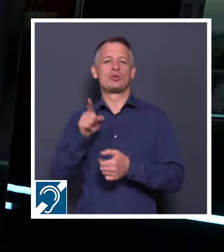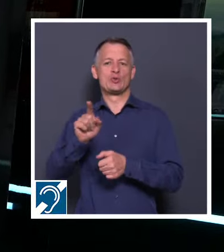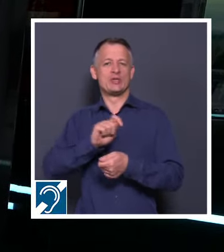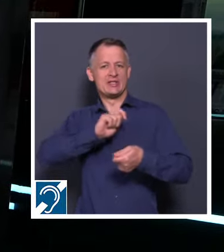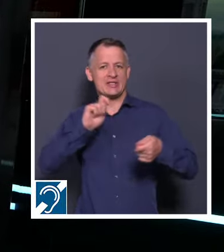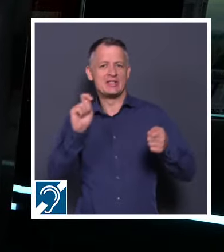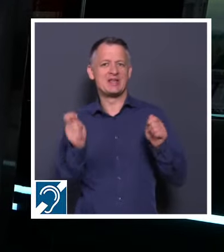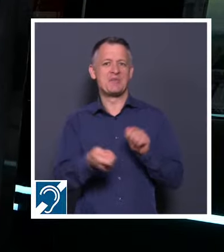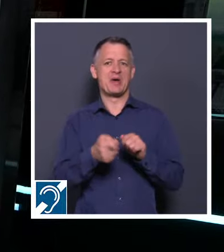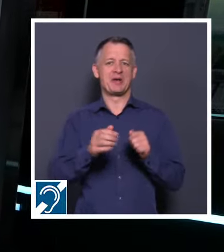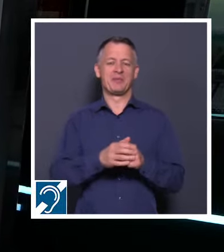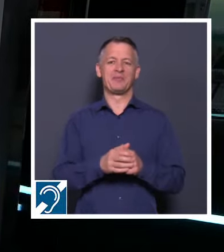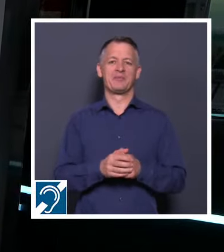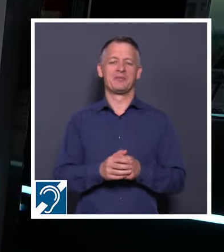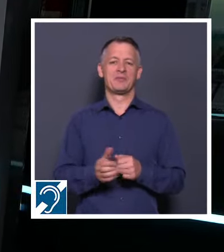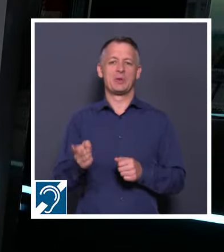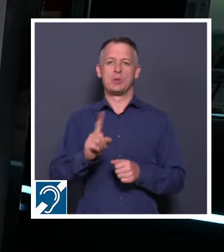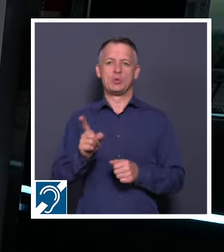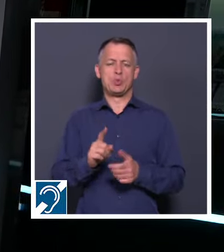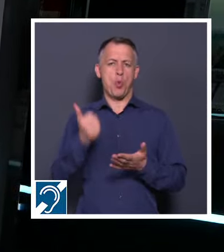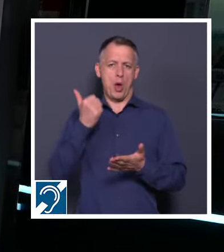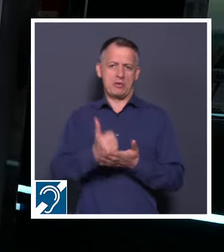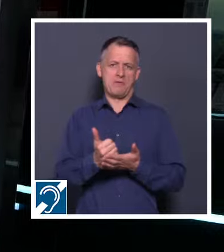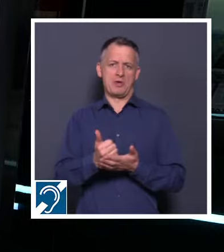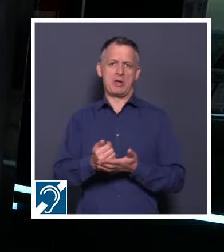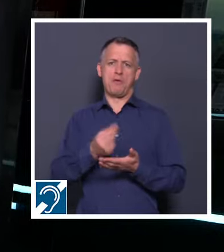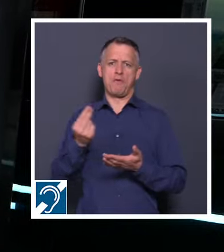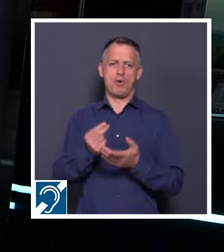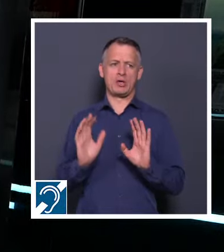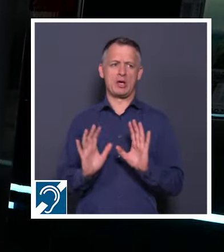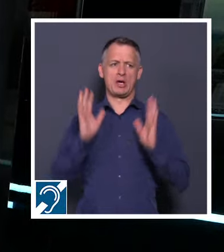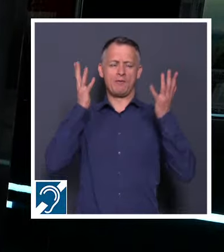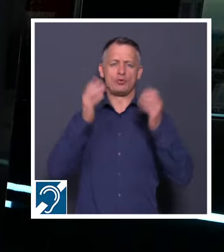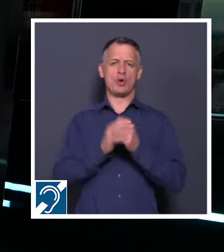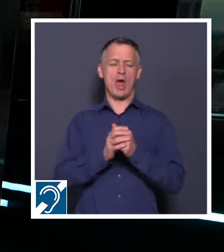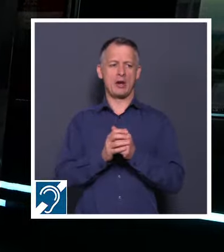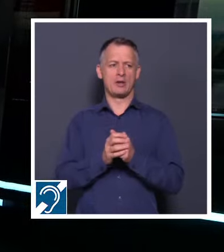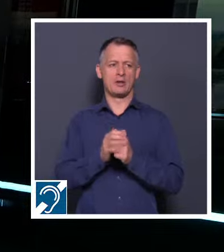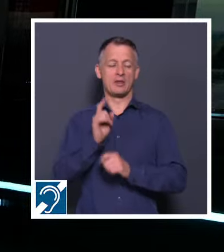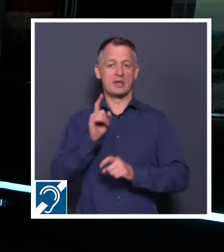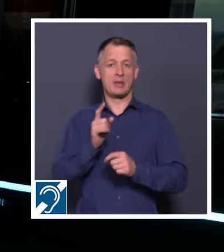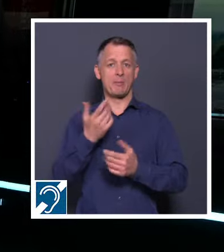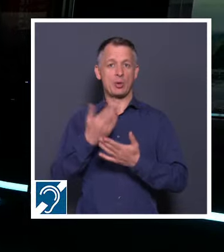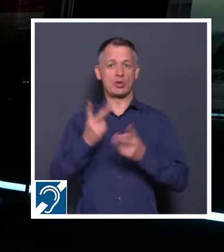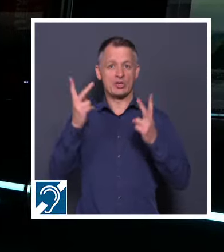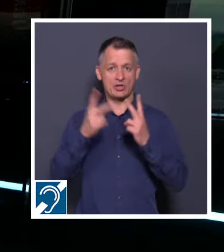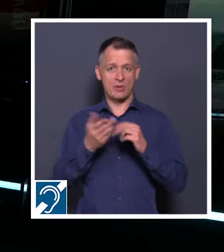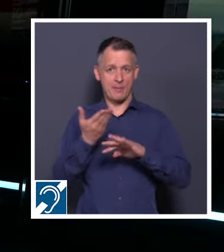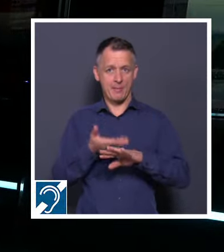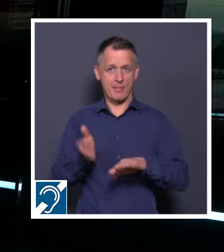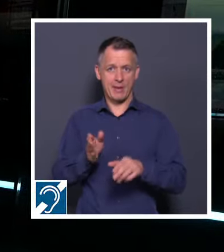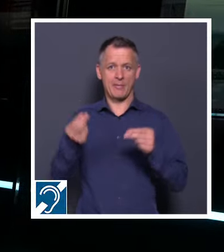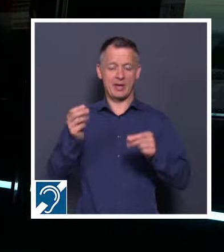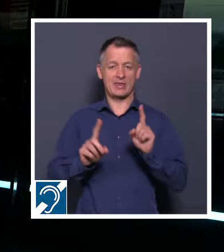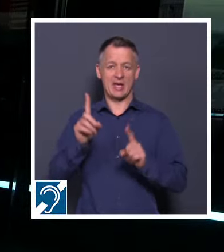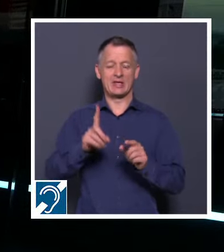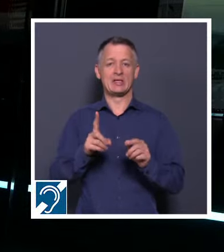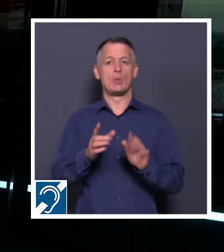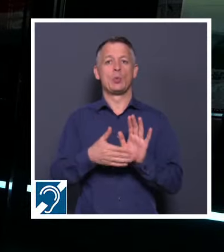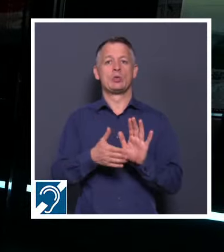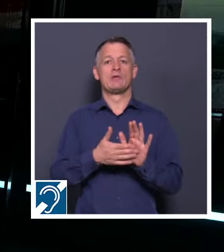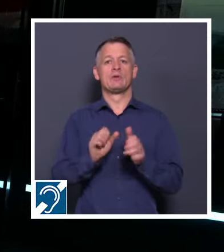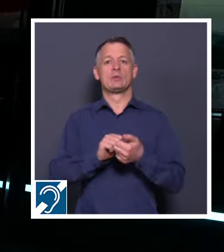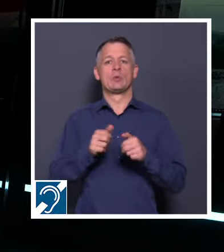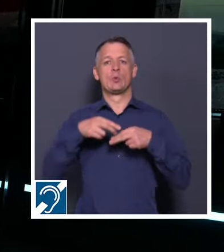nu sunt neapărat niște update-uri cu adevărat revoluționare. Ca să înțelegem mai bine dacă este sau nu un motiv de entuziasm